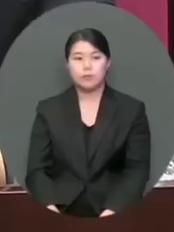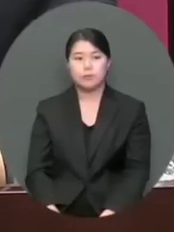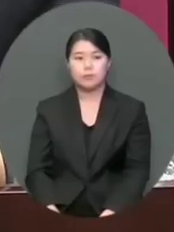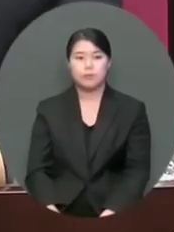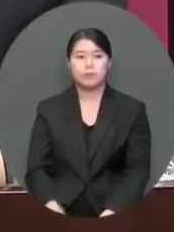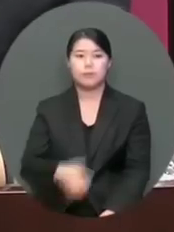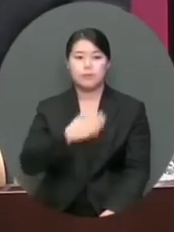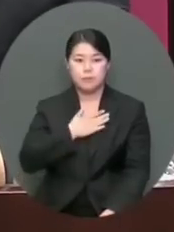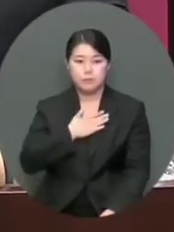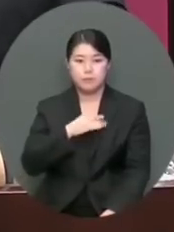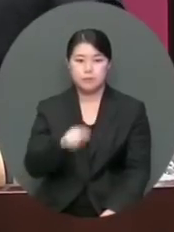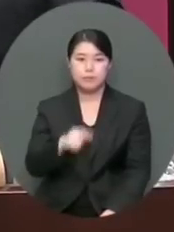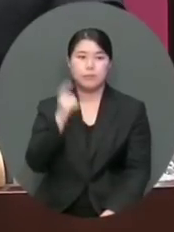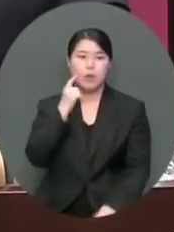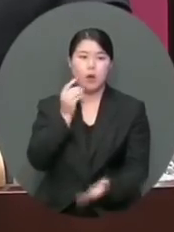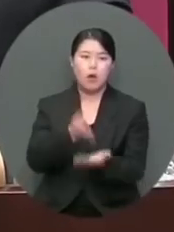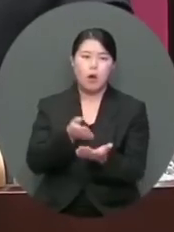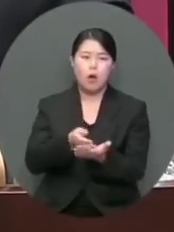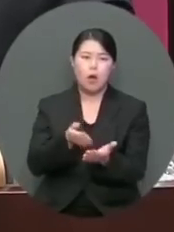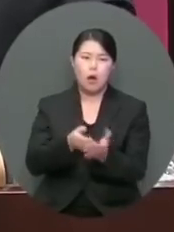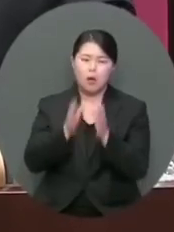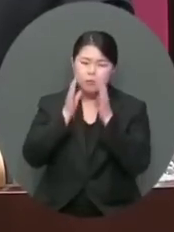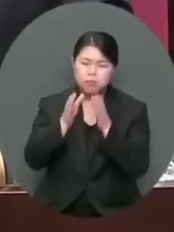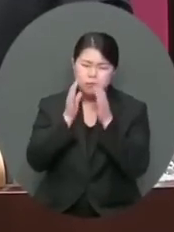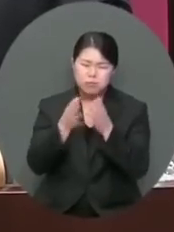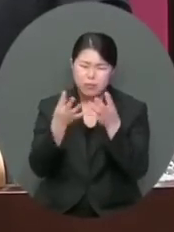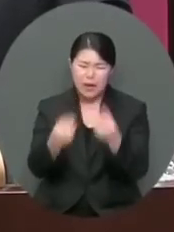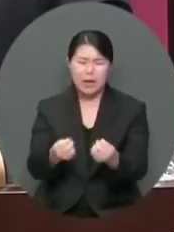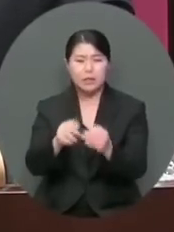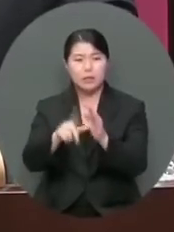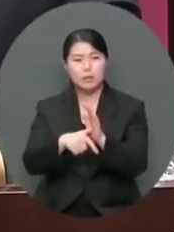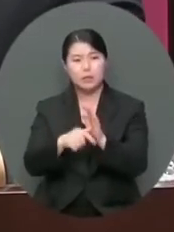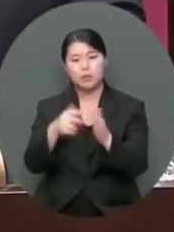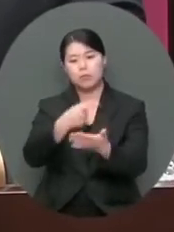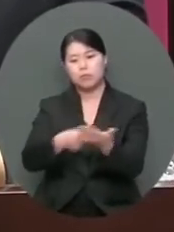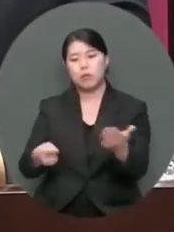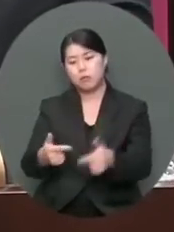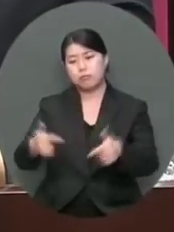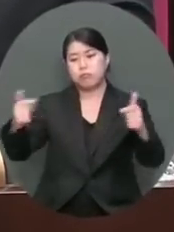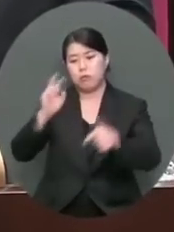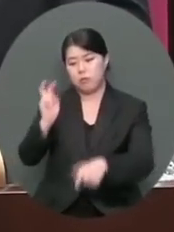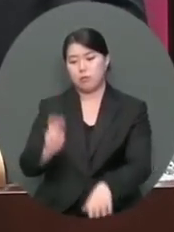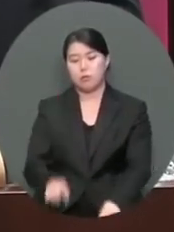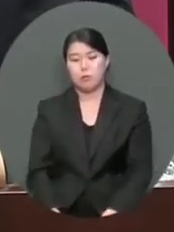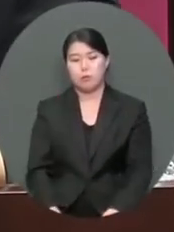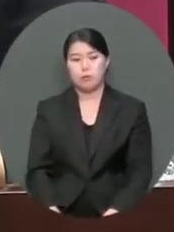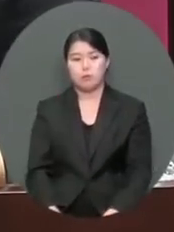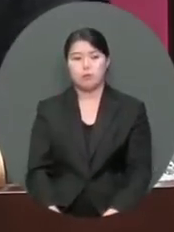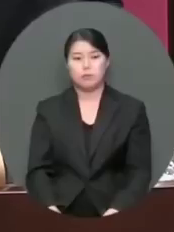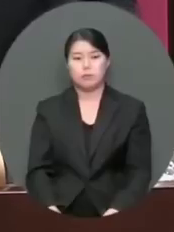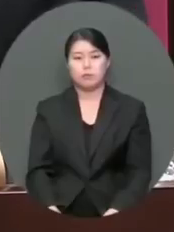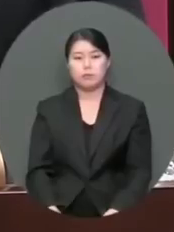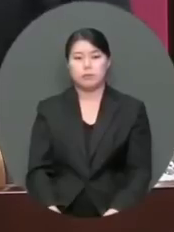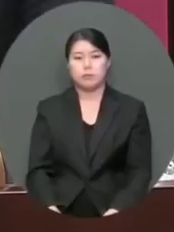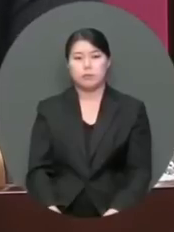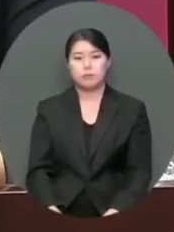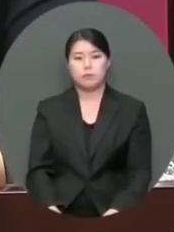이렇게 가짜뉴스와 선동이 판친다면 아마 그런 피해가 날 겁니다. 예.